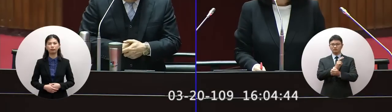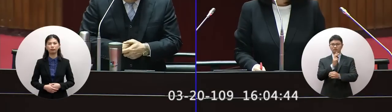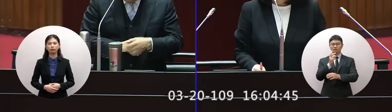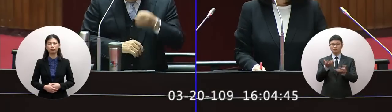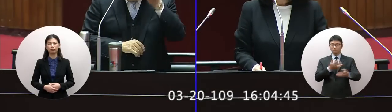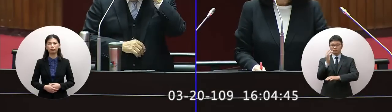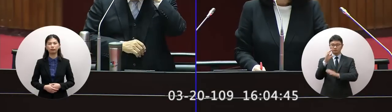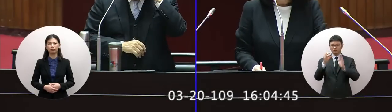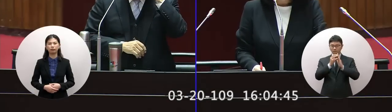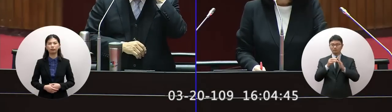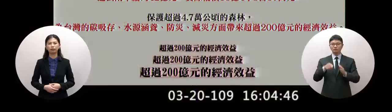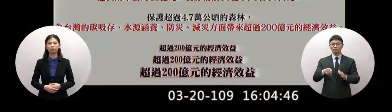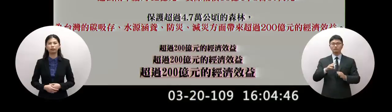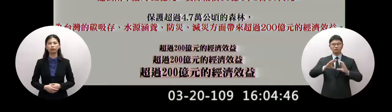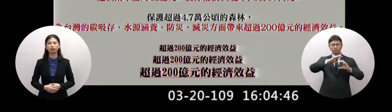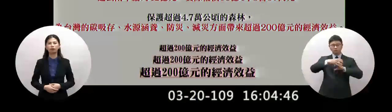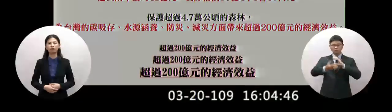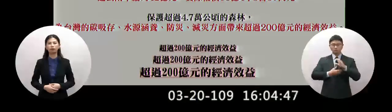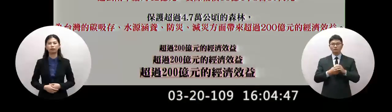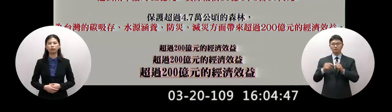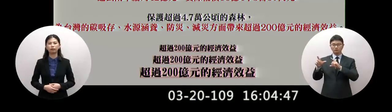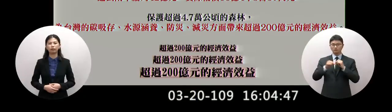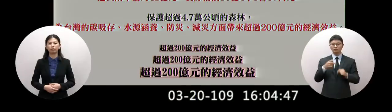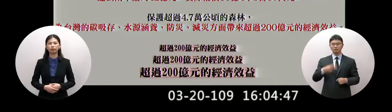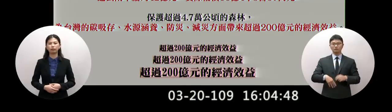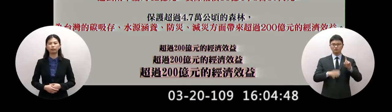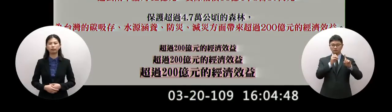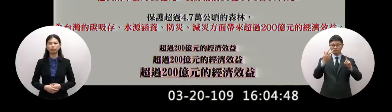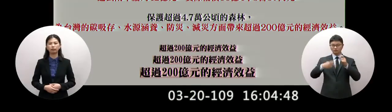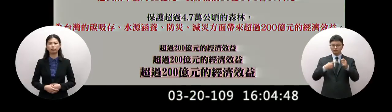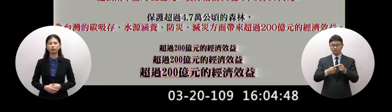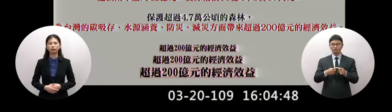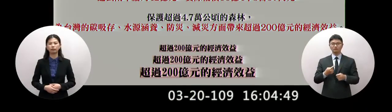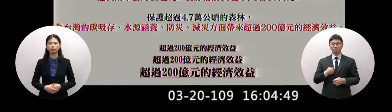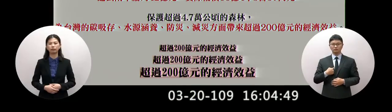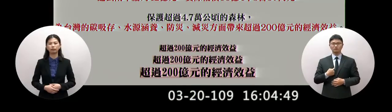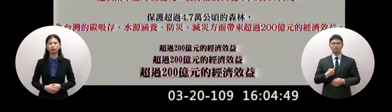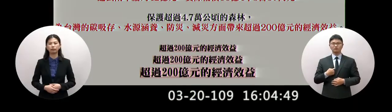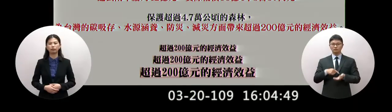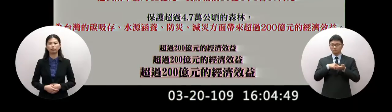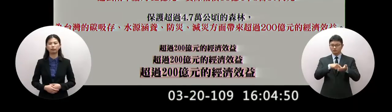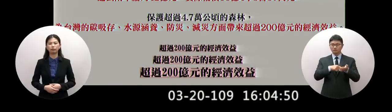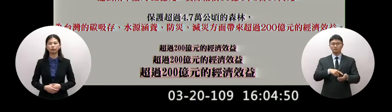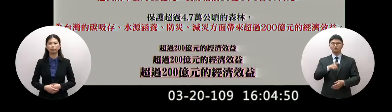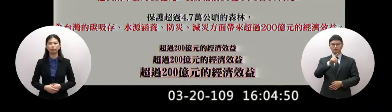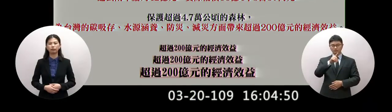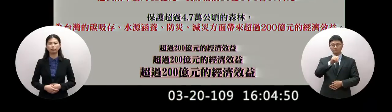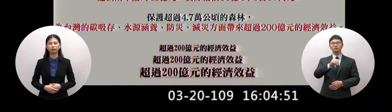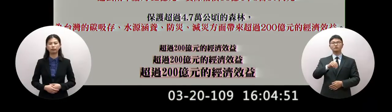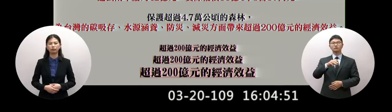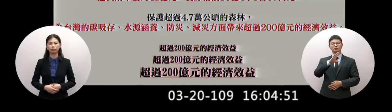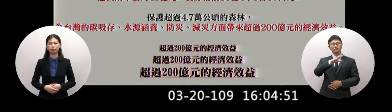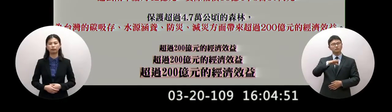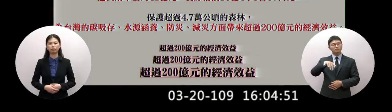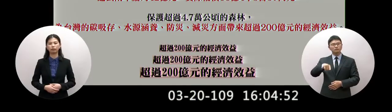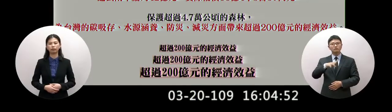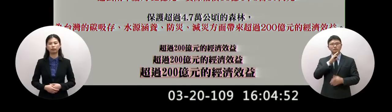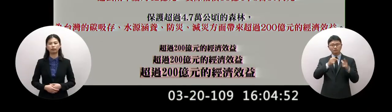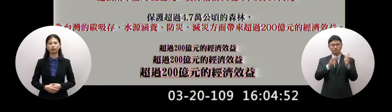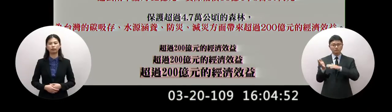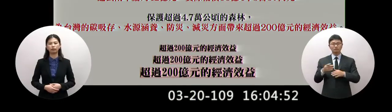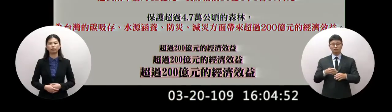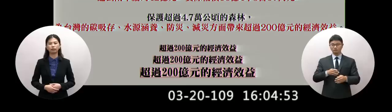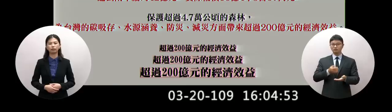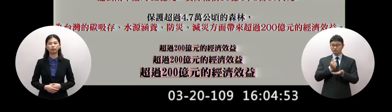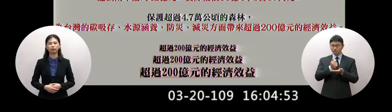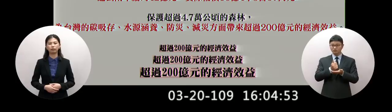标准计算进法补偿条例107年，我们受理了51147公顷，合格的面积